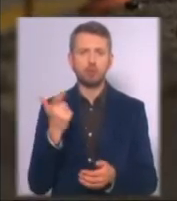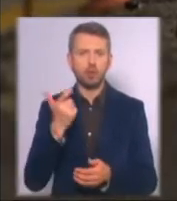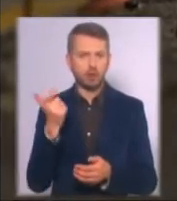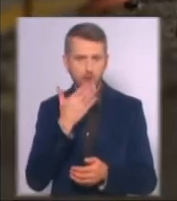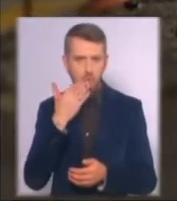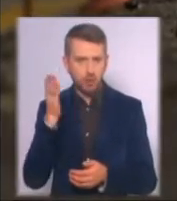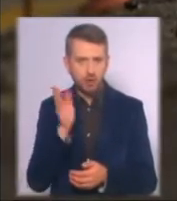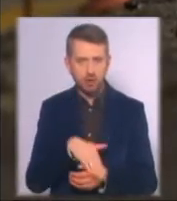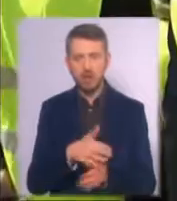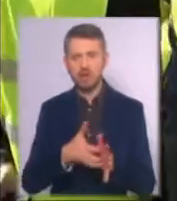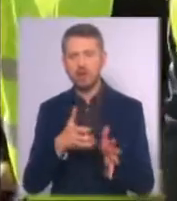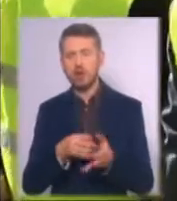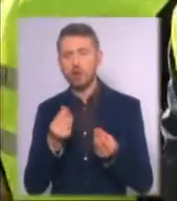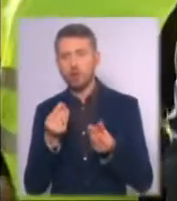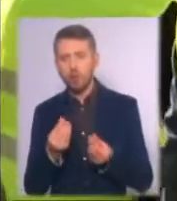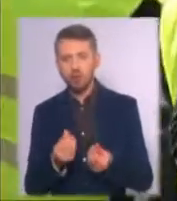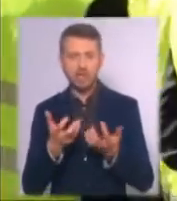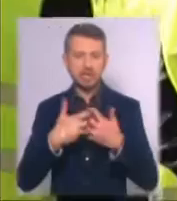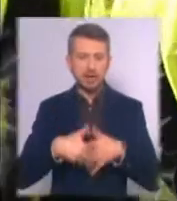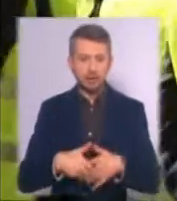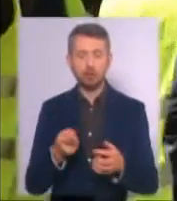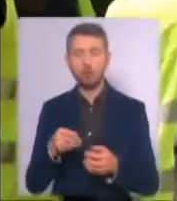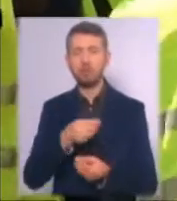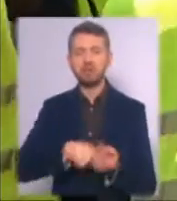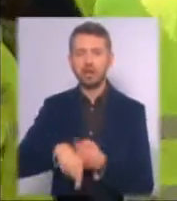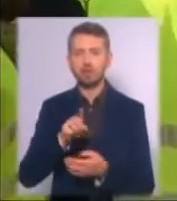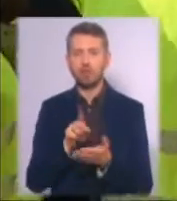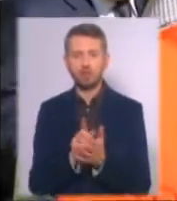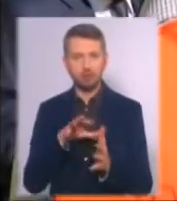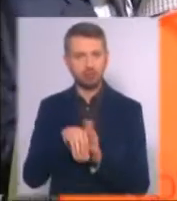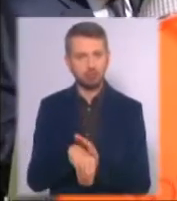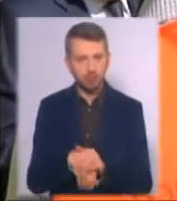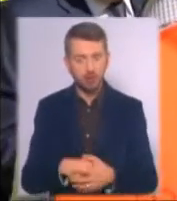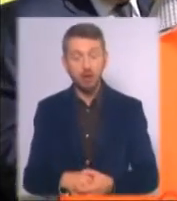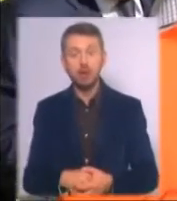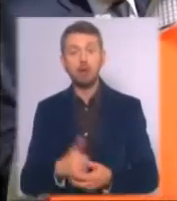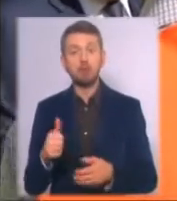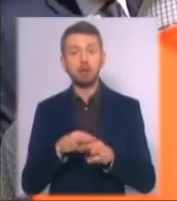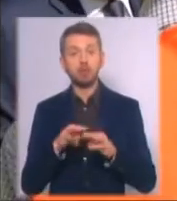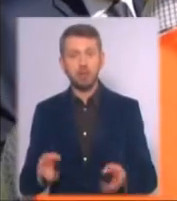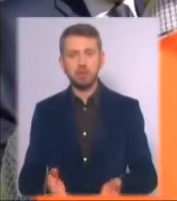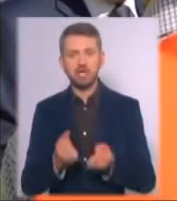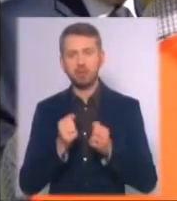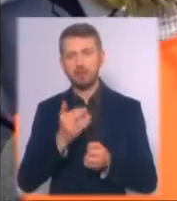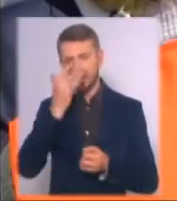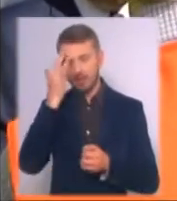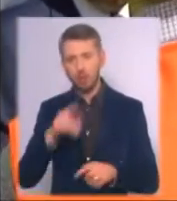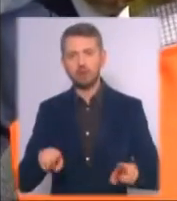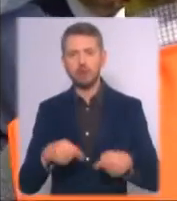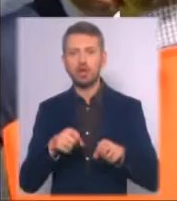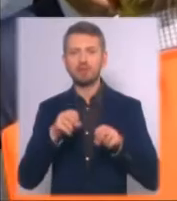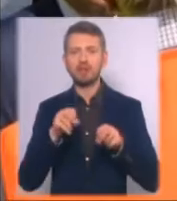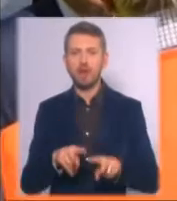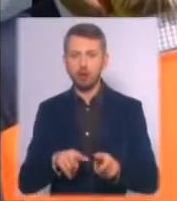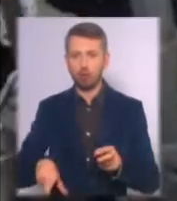повинні долучатися до участі у тендерах на проведення будівництва і ремонту шляхів. Прем'єр підтримав ідею створення спеціального дорожнього фонду за рахунок